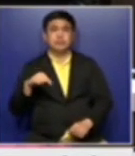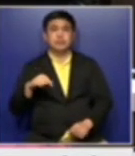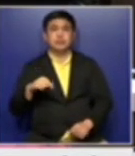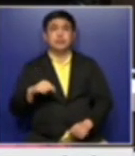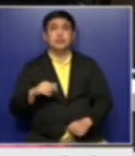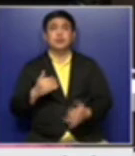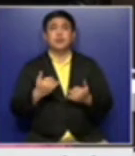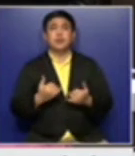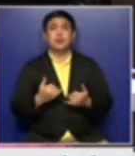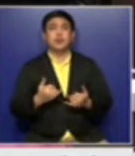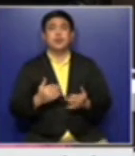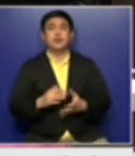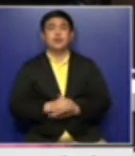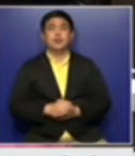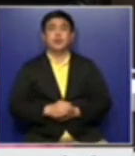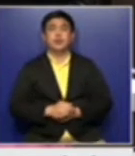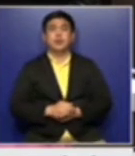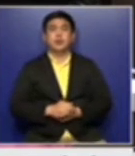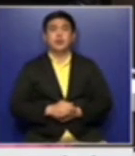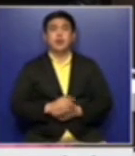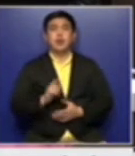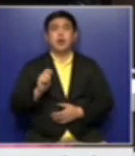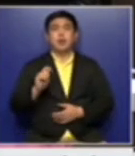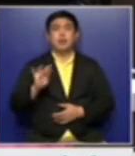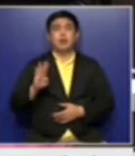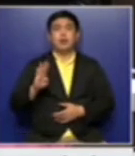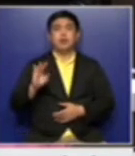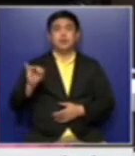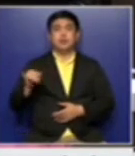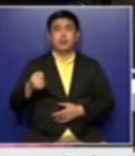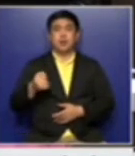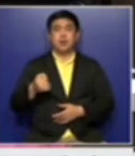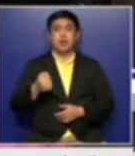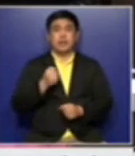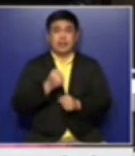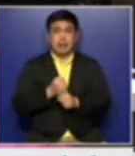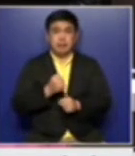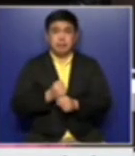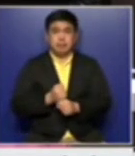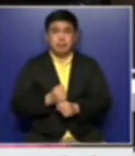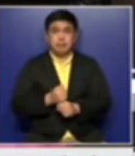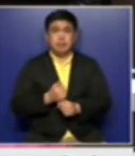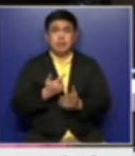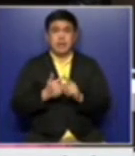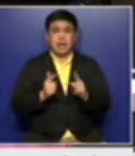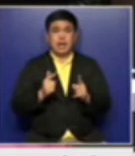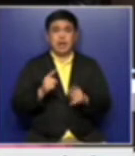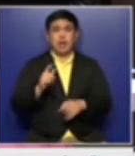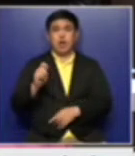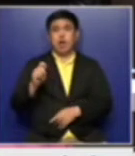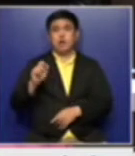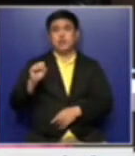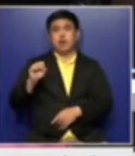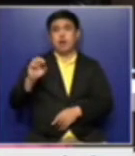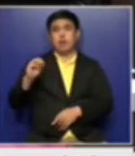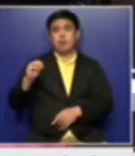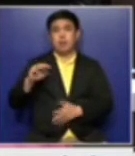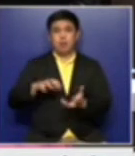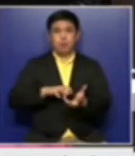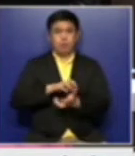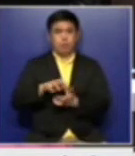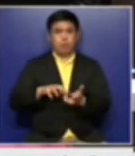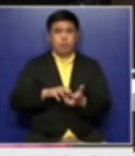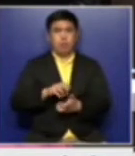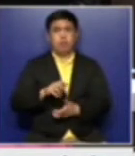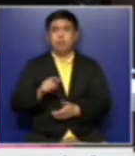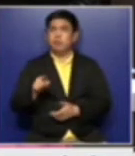จุบันนี้อบจ.เป็นผู้ดำเนินการแต่ไม่ควรจะนำค่าตอบแทนอสม.นี้มารวมเป็นเงินอุดหนุน